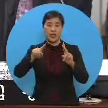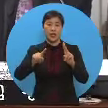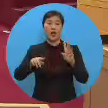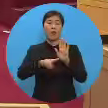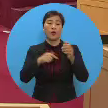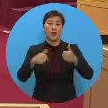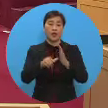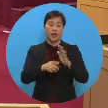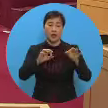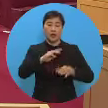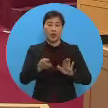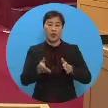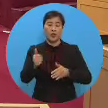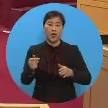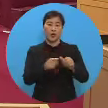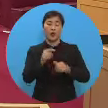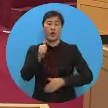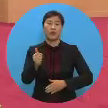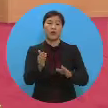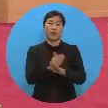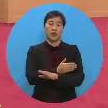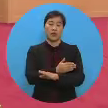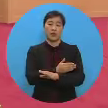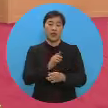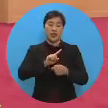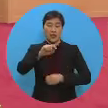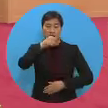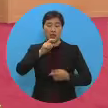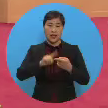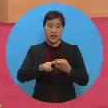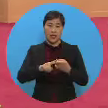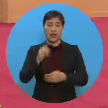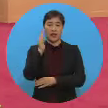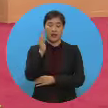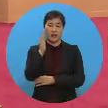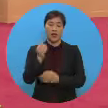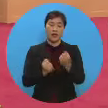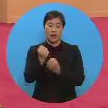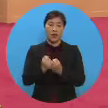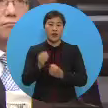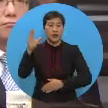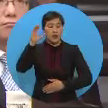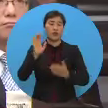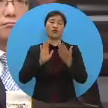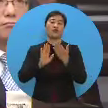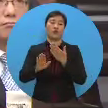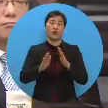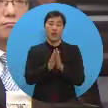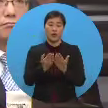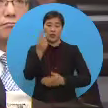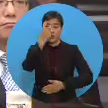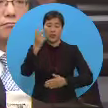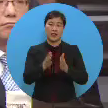20일 제2차 본회의에서 김영록 도지사와 장석웅 교육감으로부터 내년 예산안에 대한 시정연설과 제안 설명을